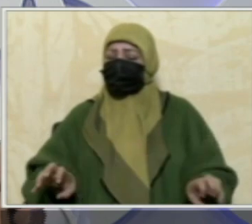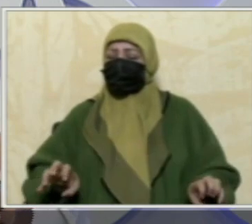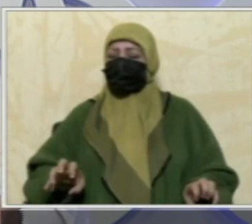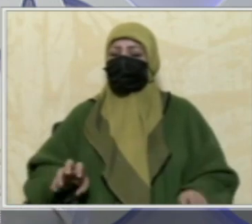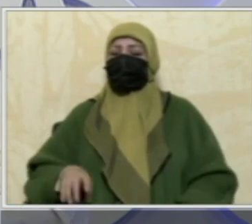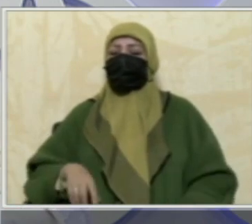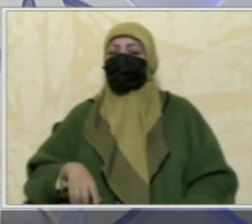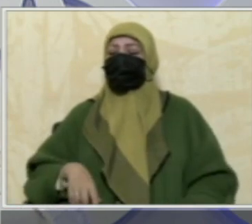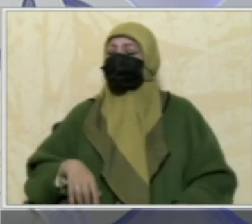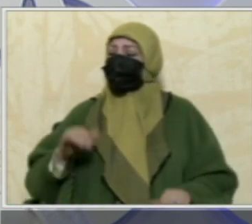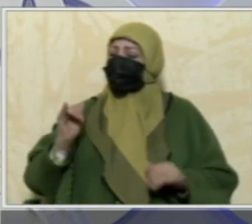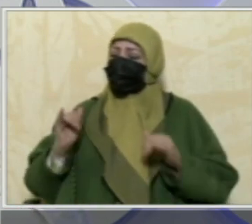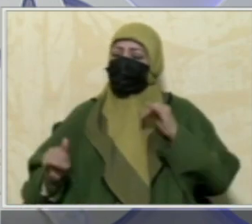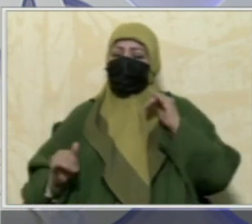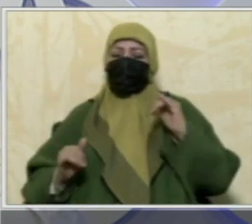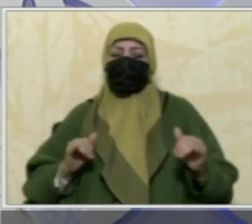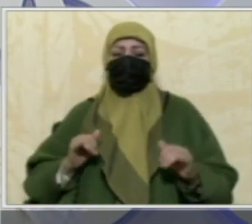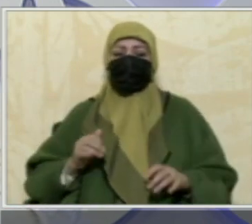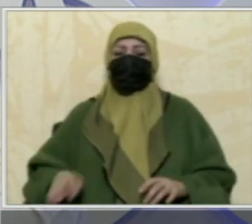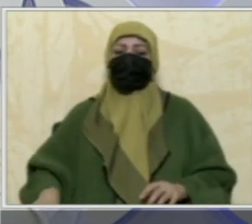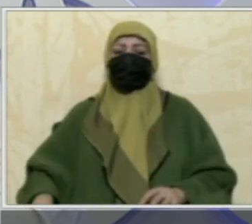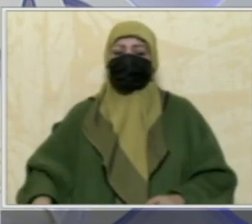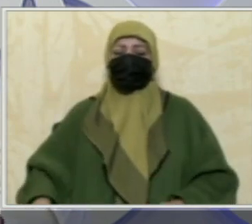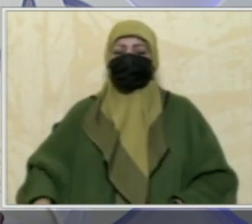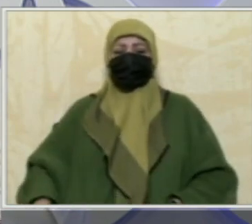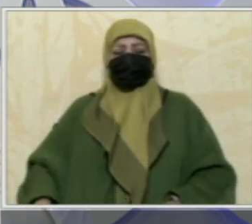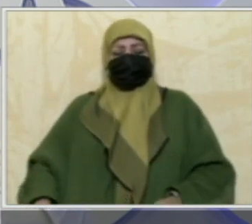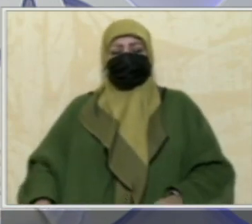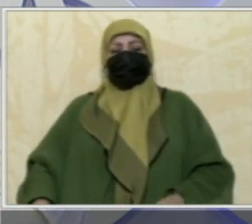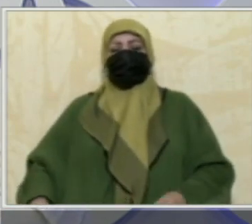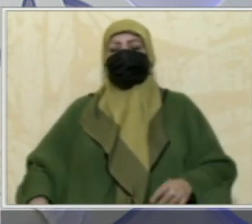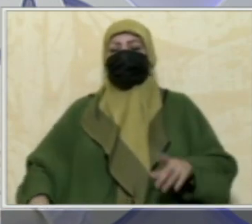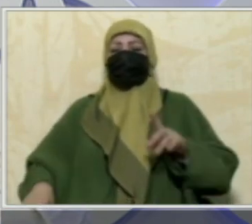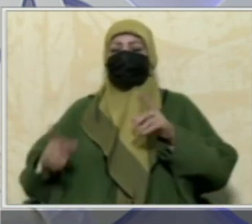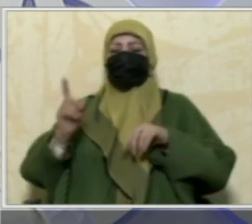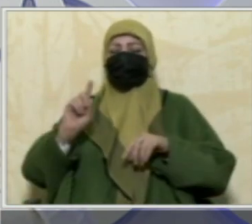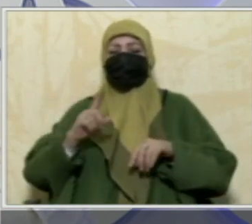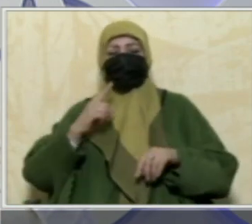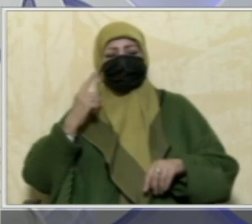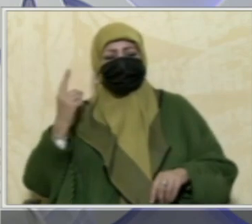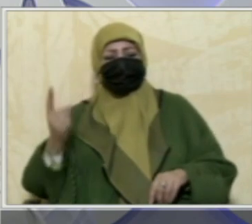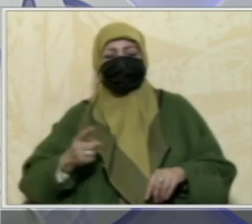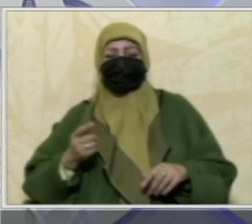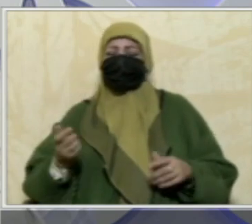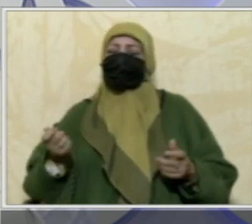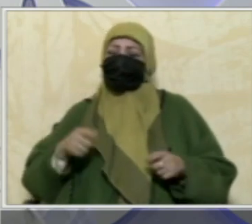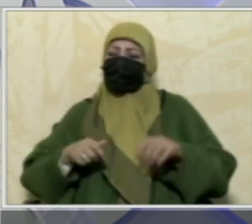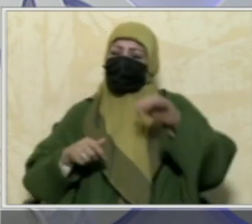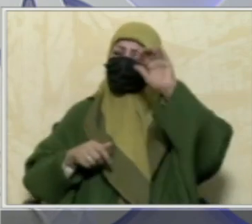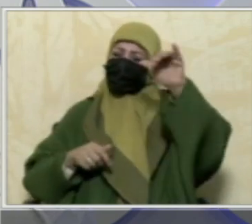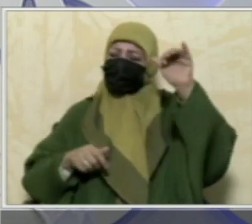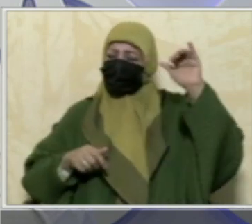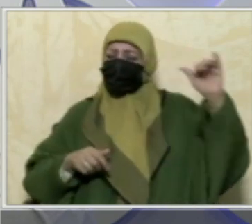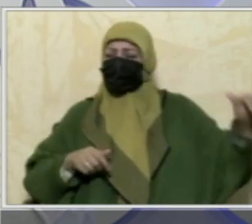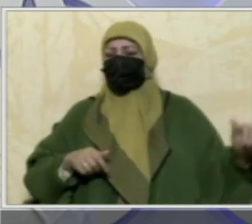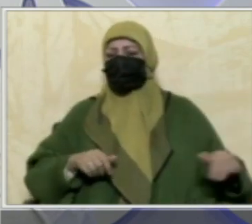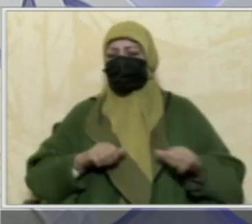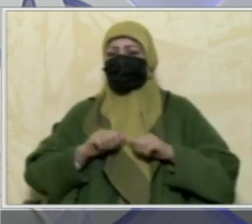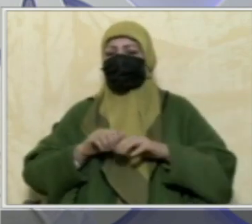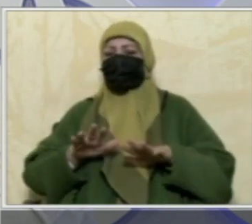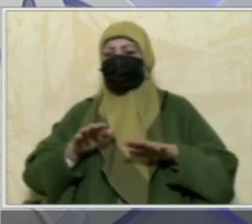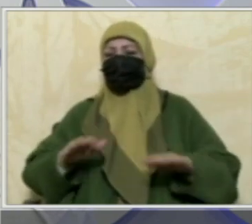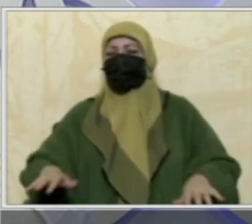نشوفه فيه الان نعم هذا الامر ليس عاما في كل اللاعبين ولكنه امر منتشر السؤال الثاني